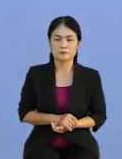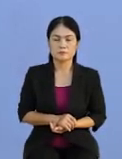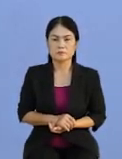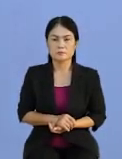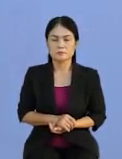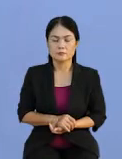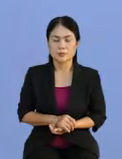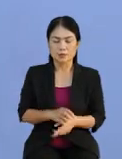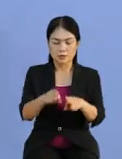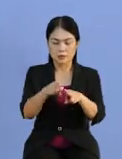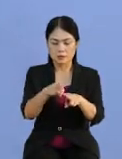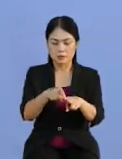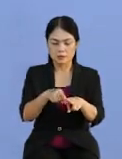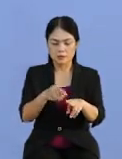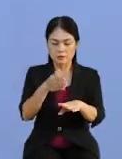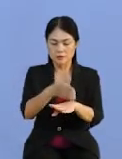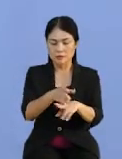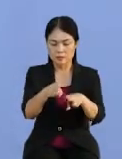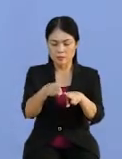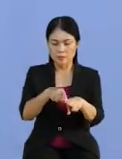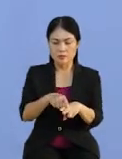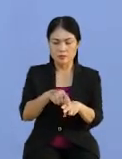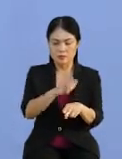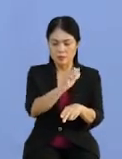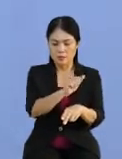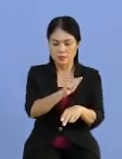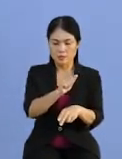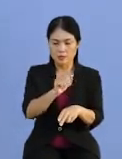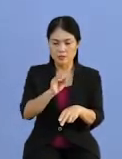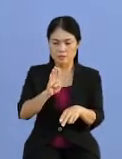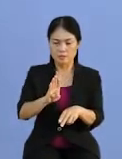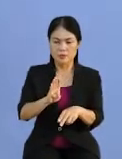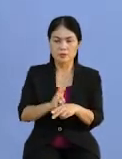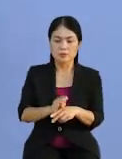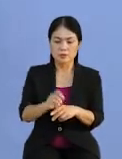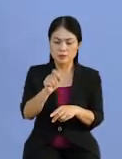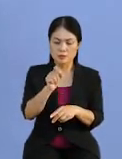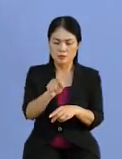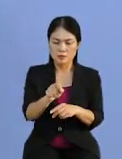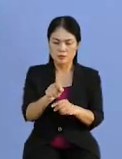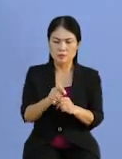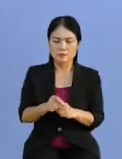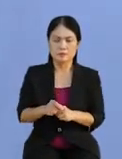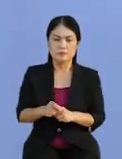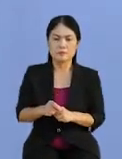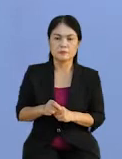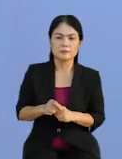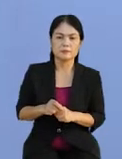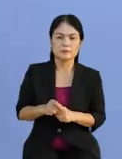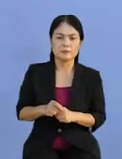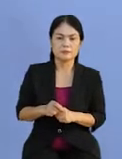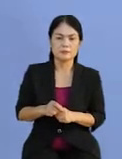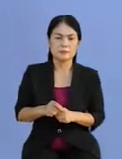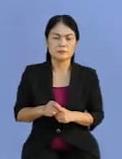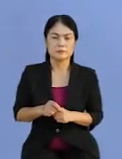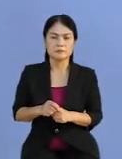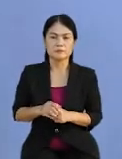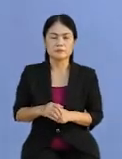A, B và tròn chùm nói ấy bọn đó khí và tròn chùm nói